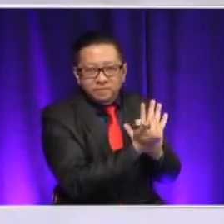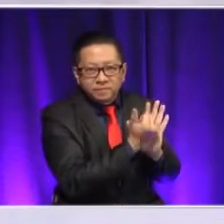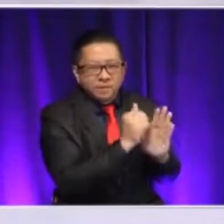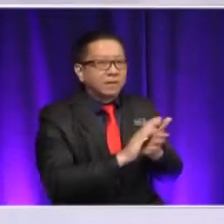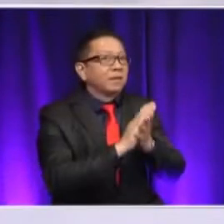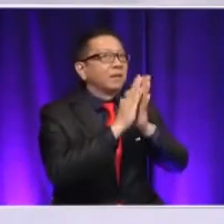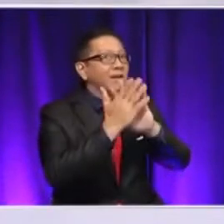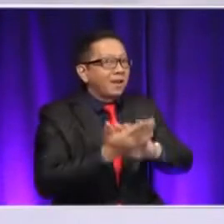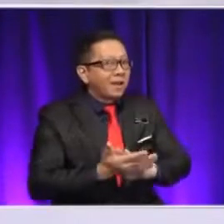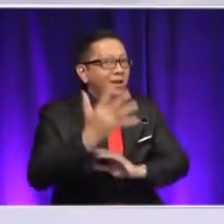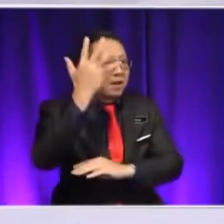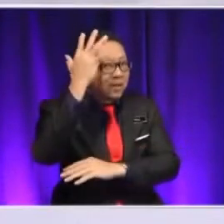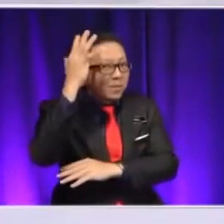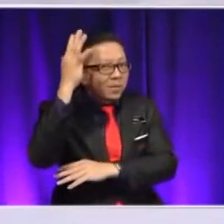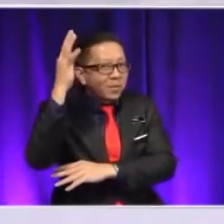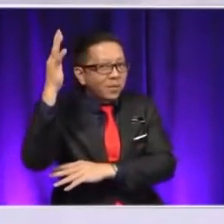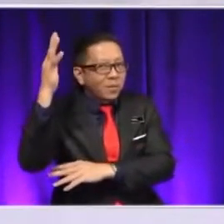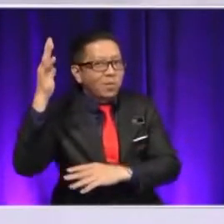oke yes